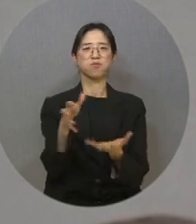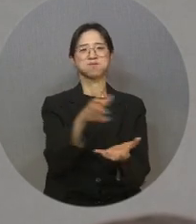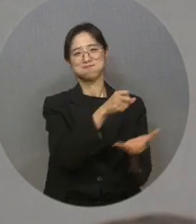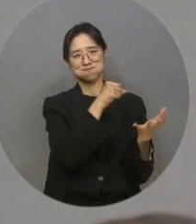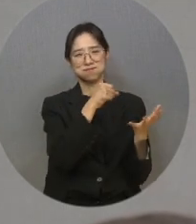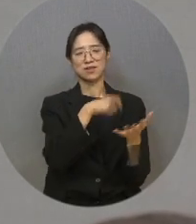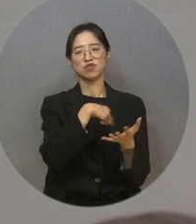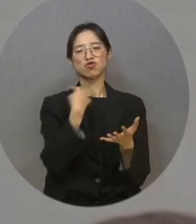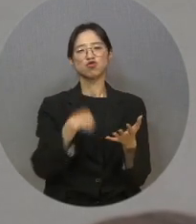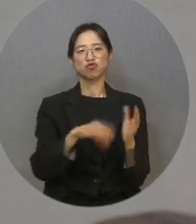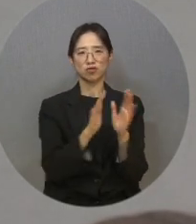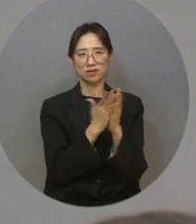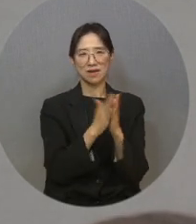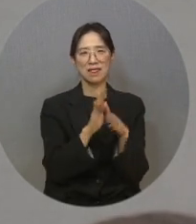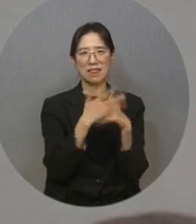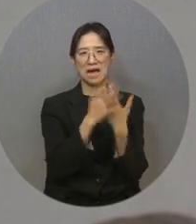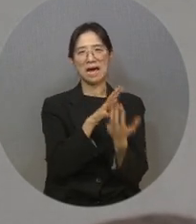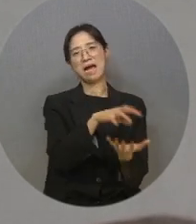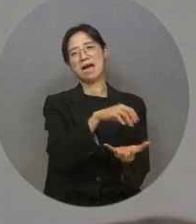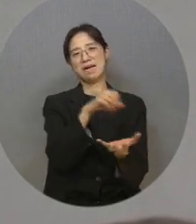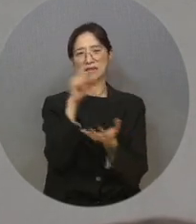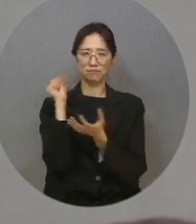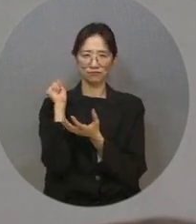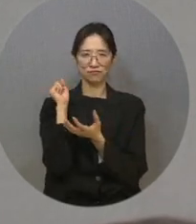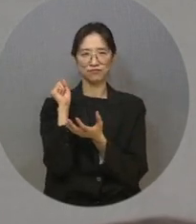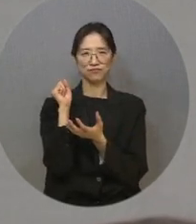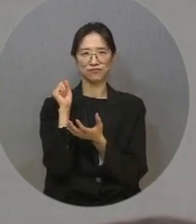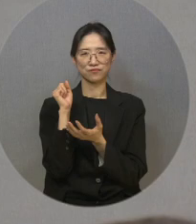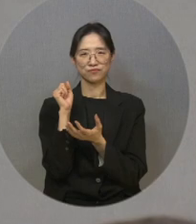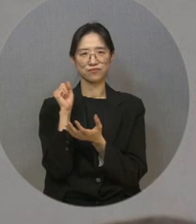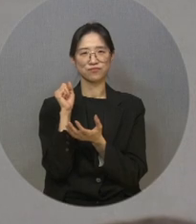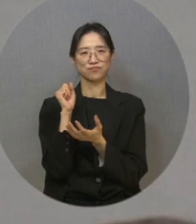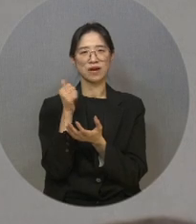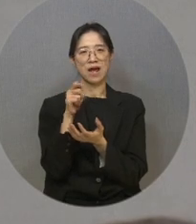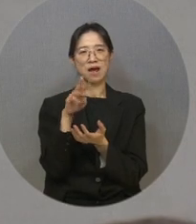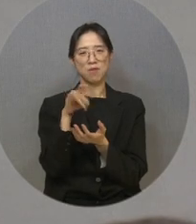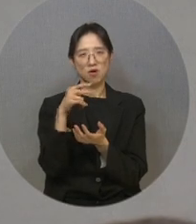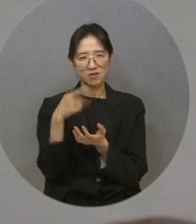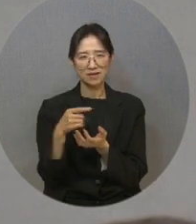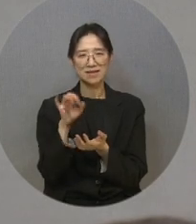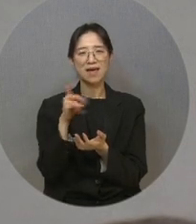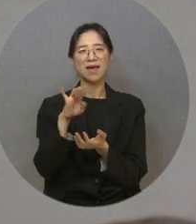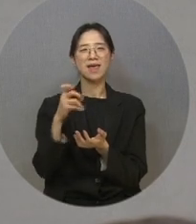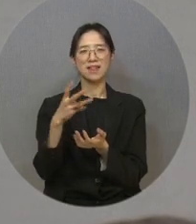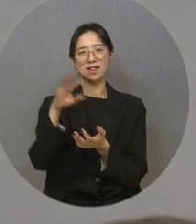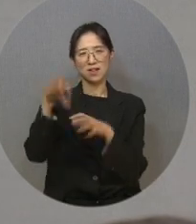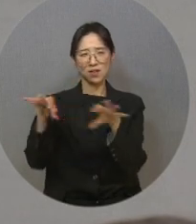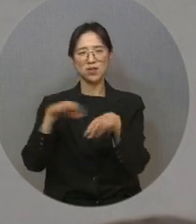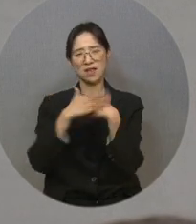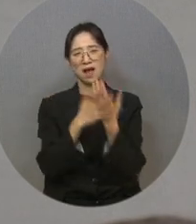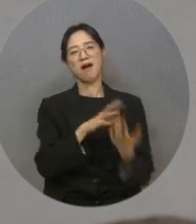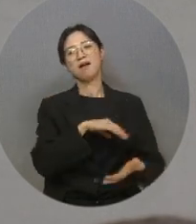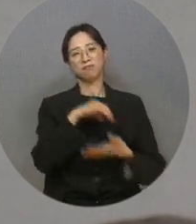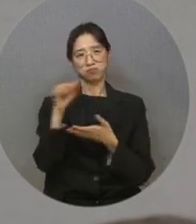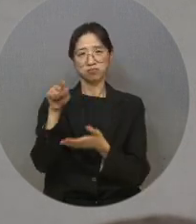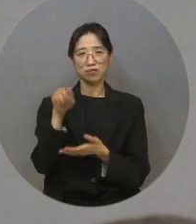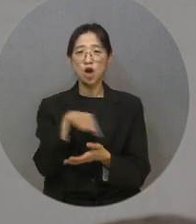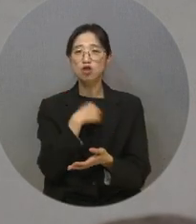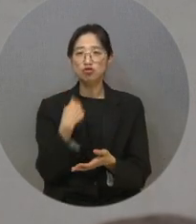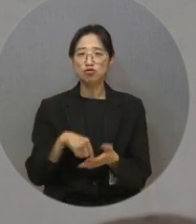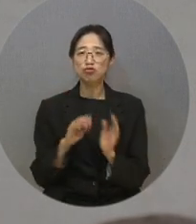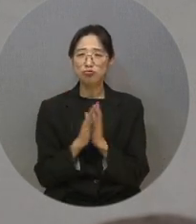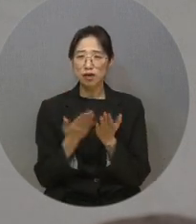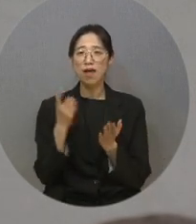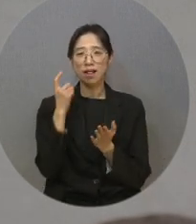선교사들이 책을 고서들을 가지고 중국에 있는 책들을 다 하버드나 예일이나 이런 데 다 가지고 갔어요. 그게 다 중국 책인